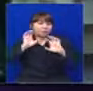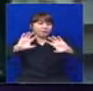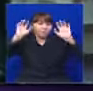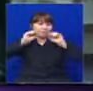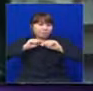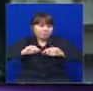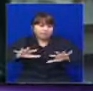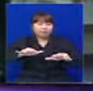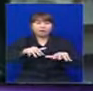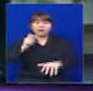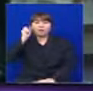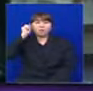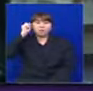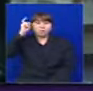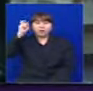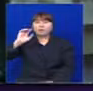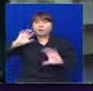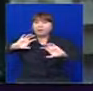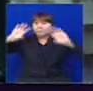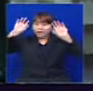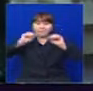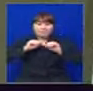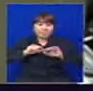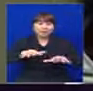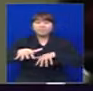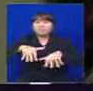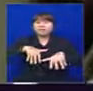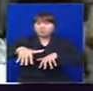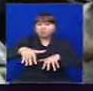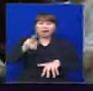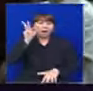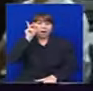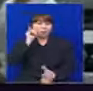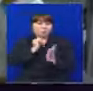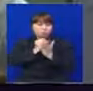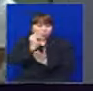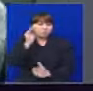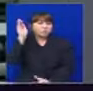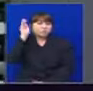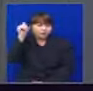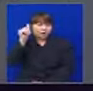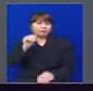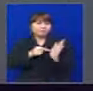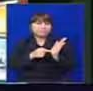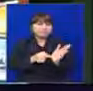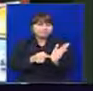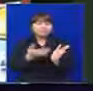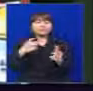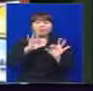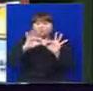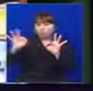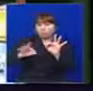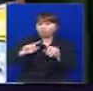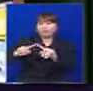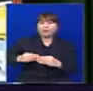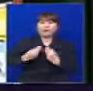ความเข้าใจระหว่างรัฐกับประชาชนพร้อมเสนอข่าวสารที่ถูกต้องและเชื่อถือได้พร้อมสาระต่างๆไปสู่ประ